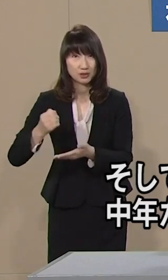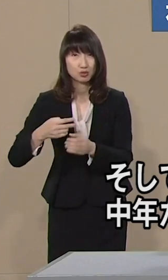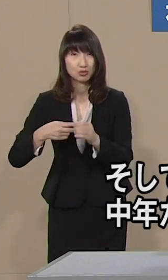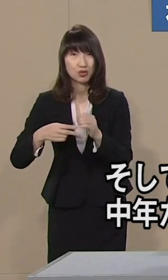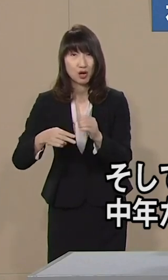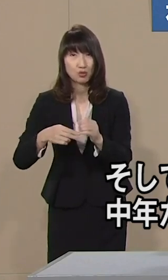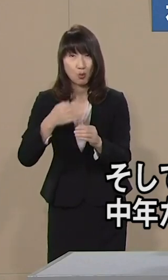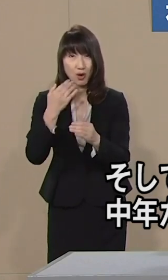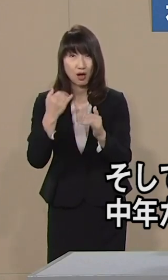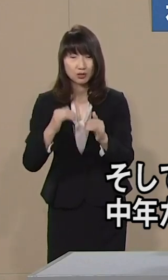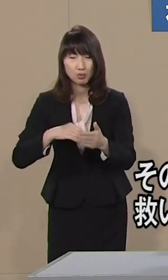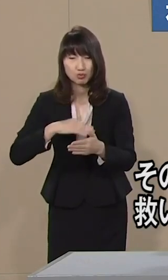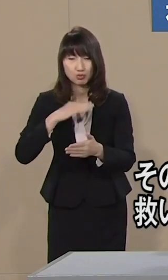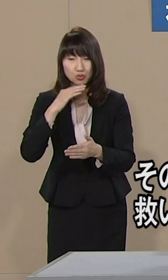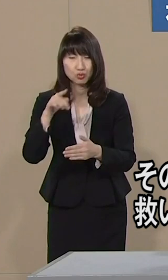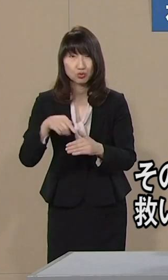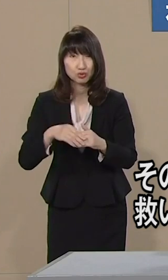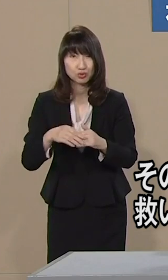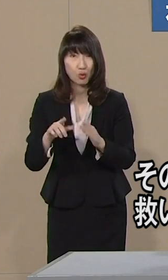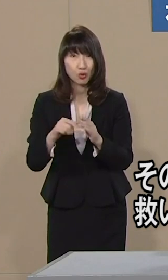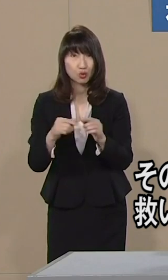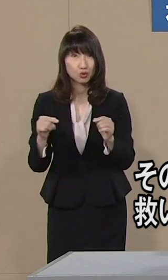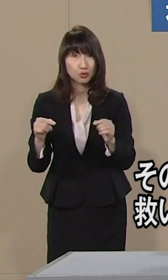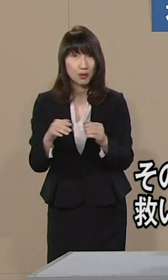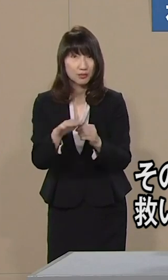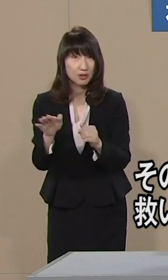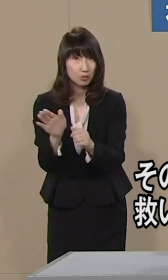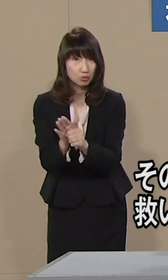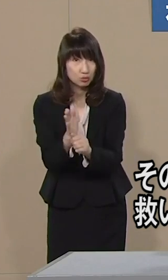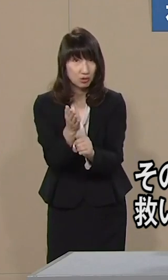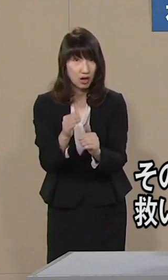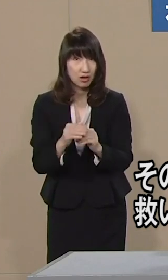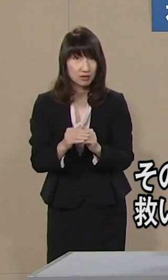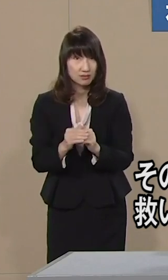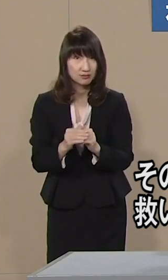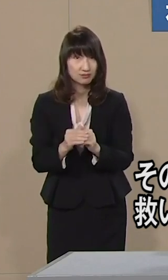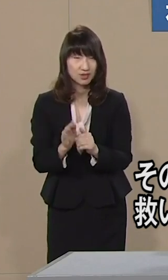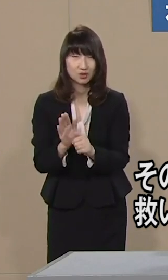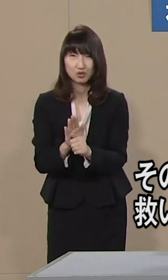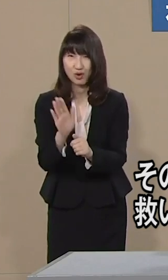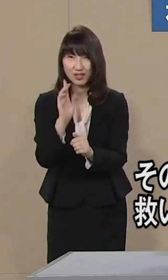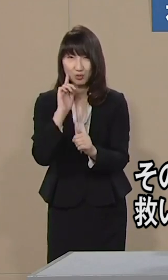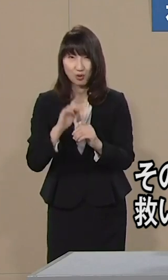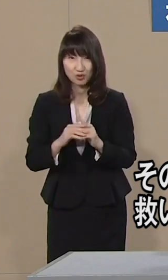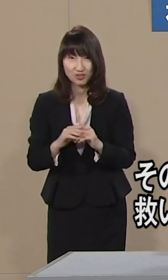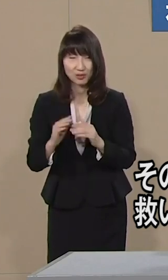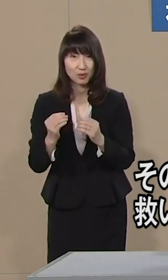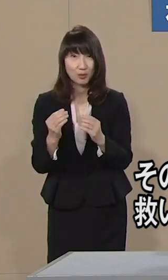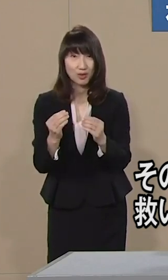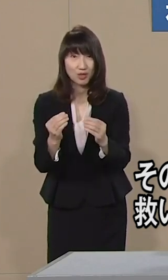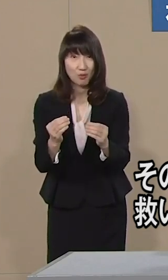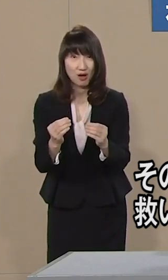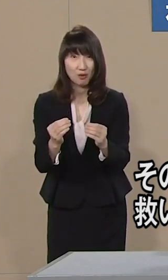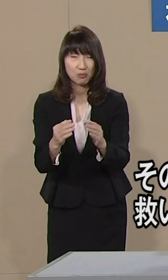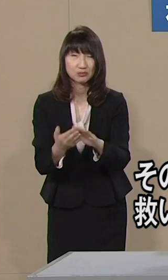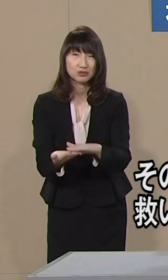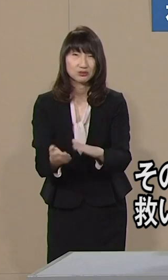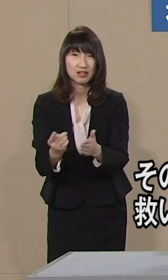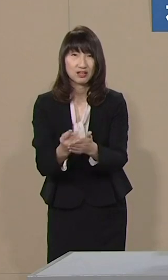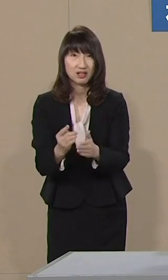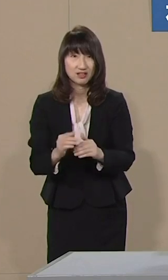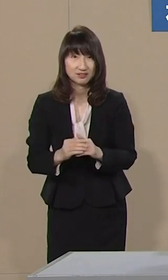たちもやがて高齢化しますその時国は人々を救うのか津久井ませんこのままでは野垂れ死に